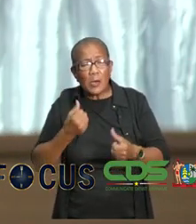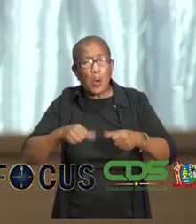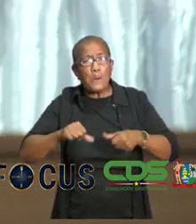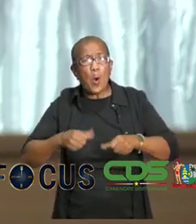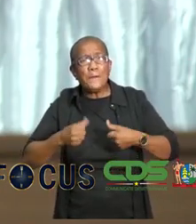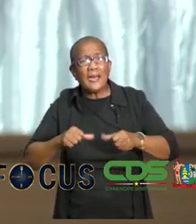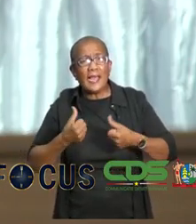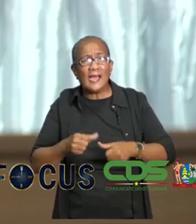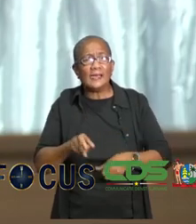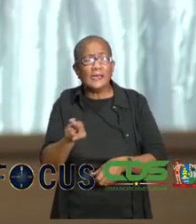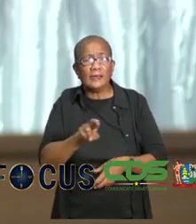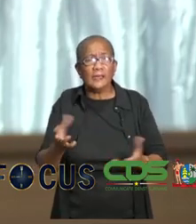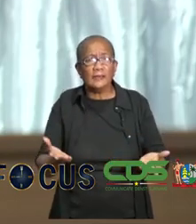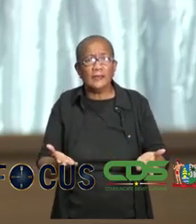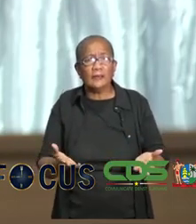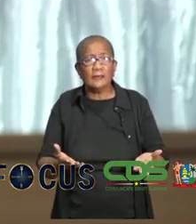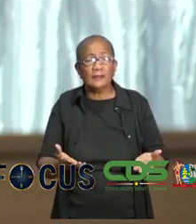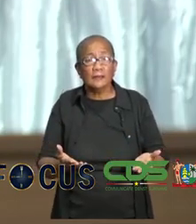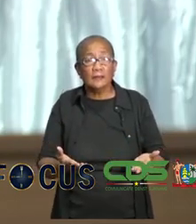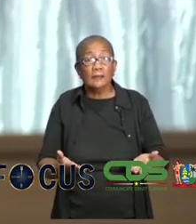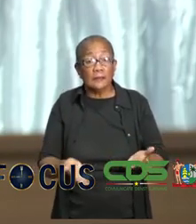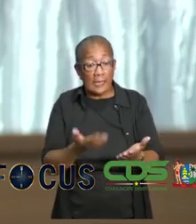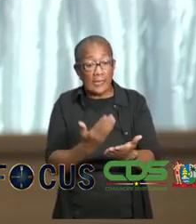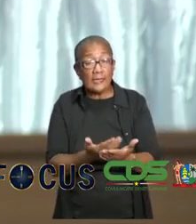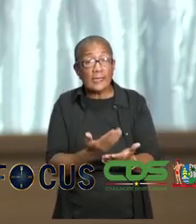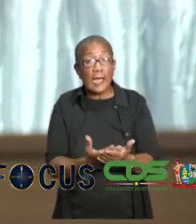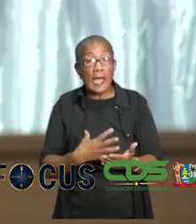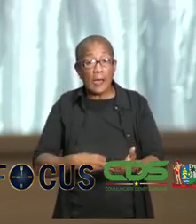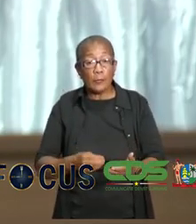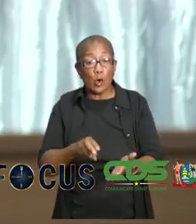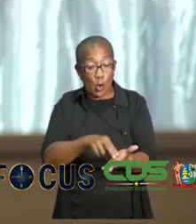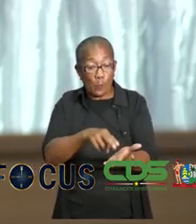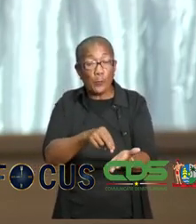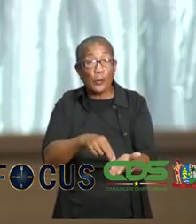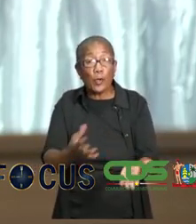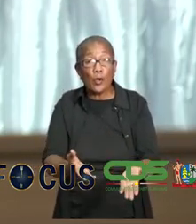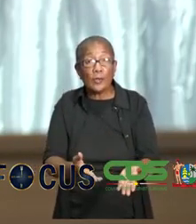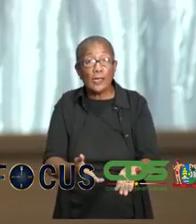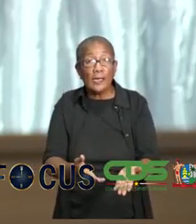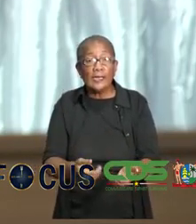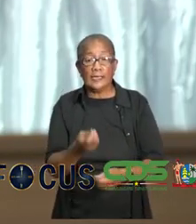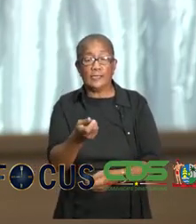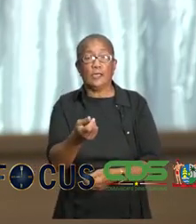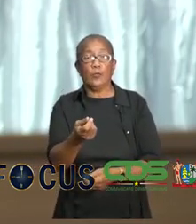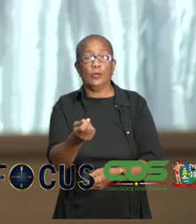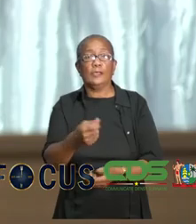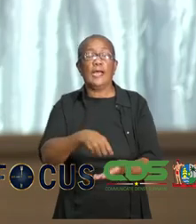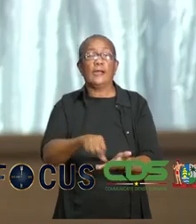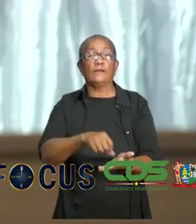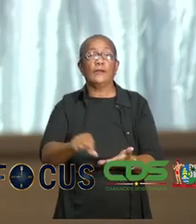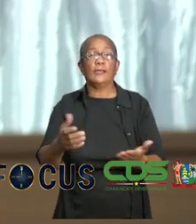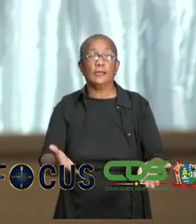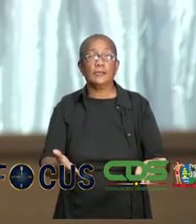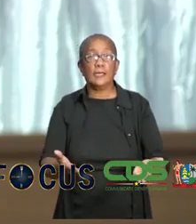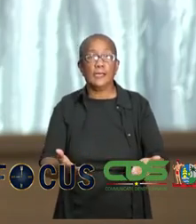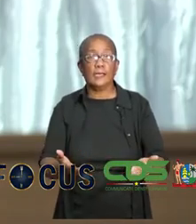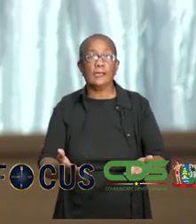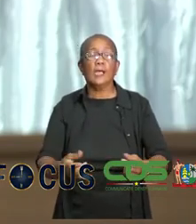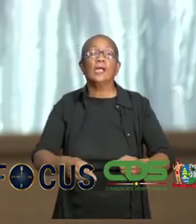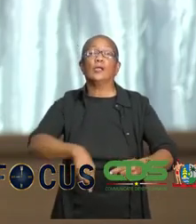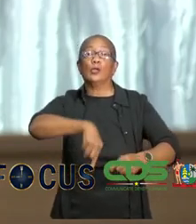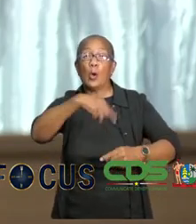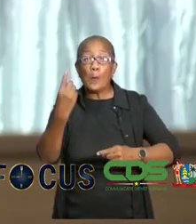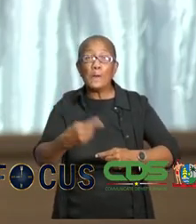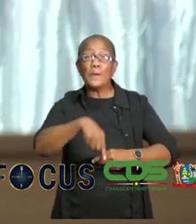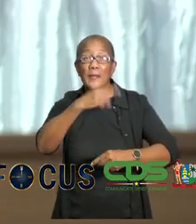En de instrumenten die men daarvoor ingezet heeft, is die monetaire financiering, is nog meer geld